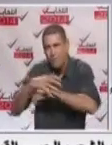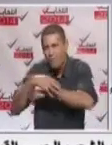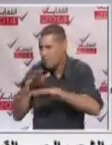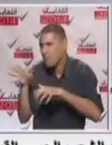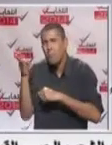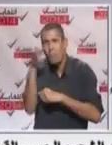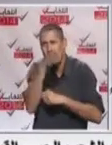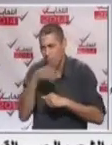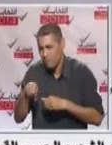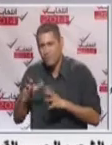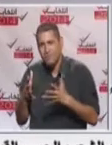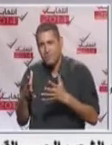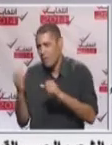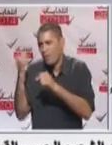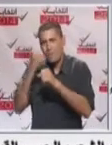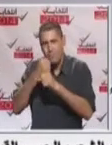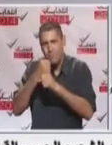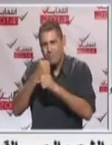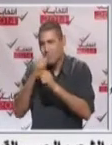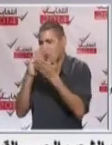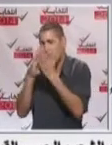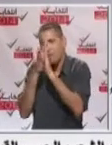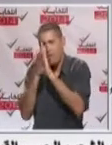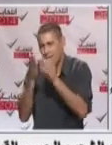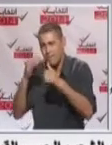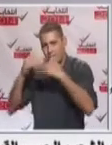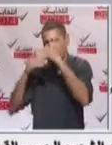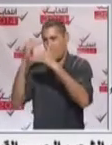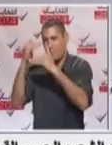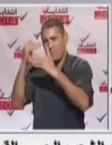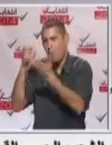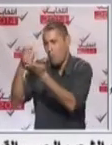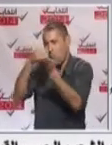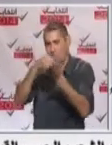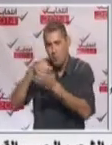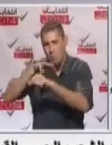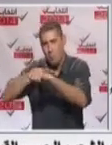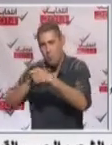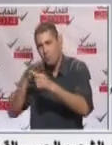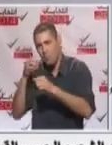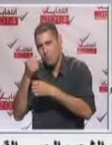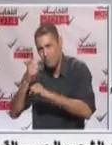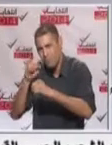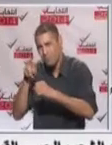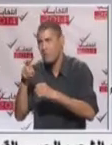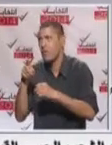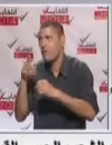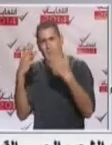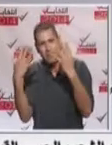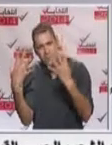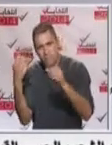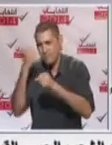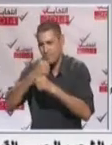احداث جمعيات تنموية فلاحية في كل عمادة من معتمديات ولاية القيروان، تاسعا العمل على احداث مستشفى جهوي